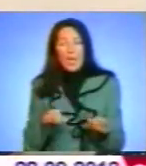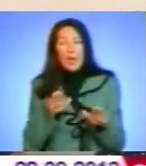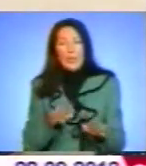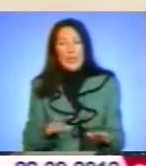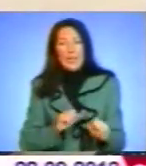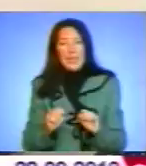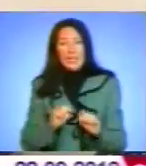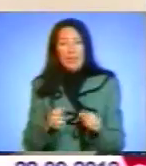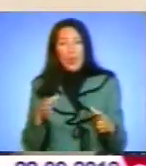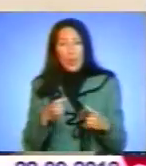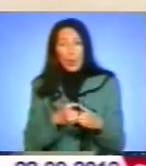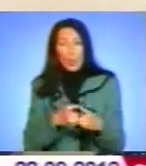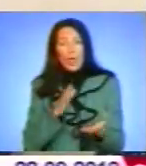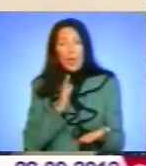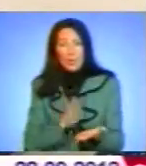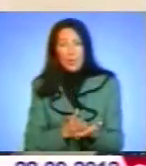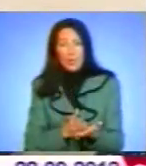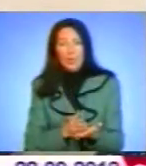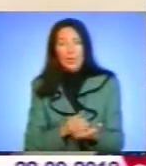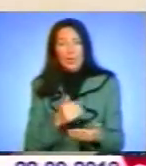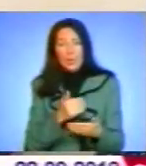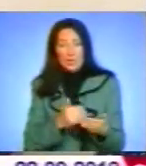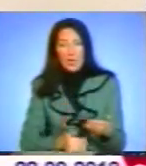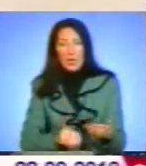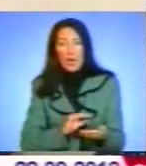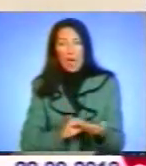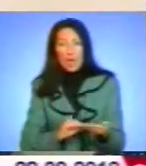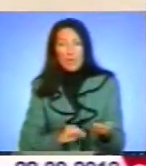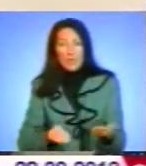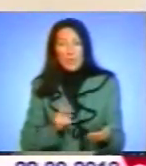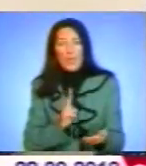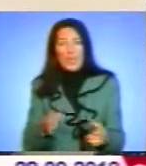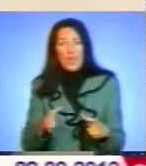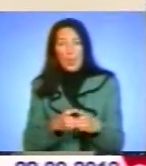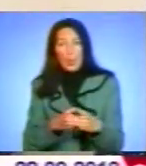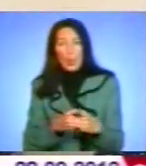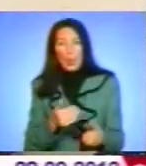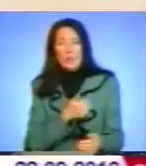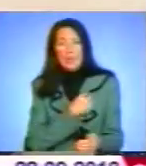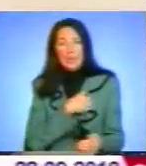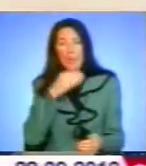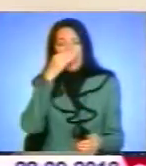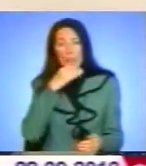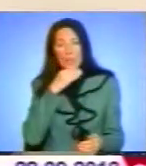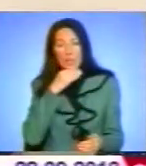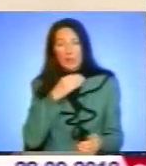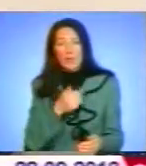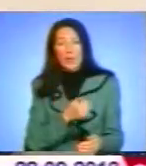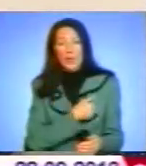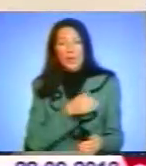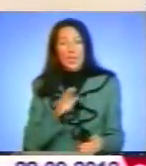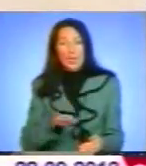керівник гуртка передбачена даними штатними розписами. І який гурток, за бажанням батьків, за бажанням